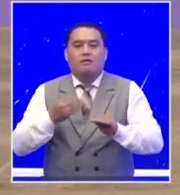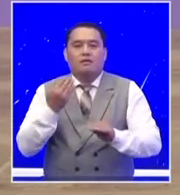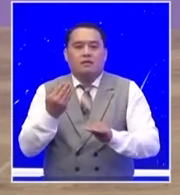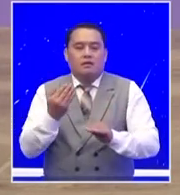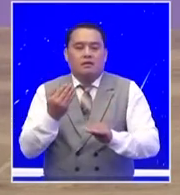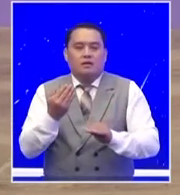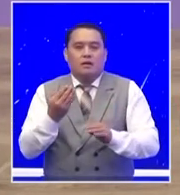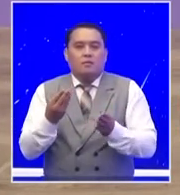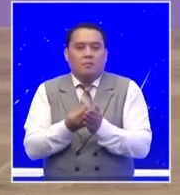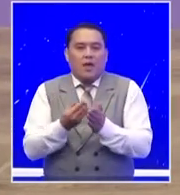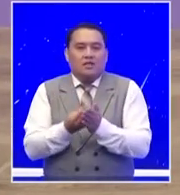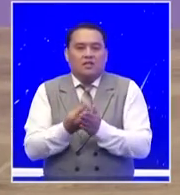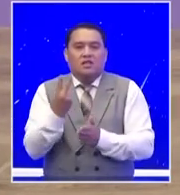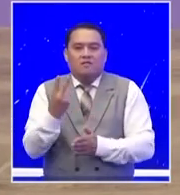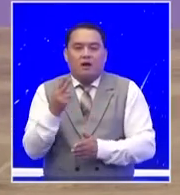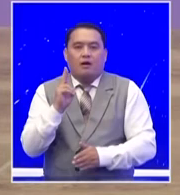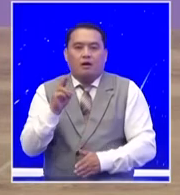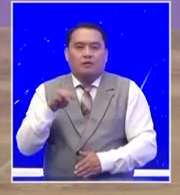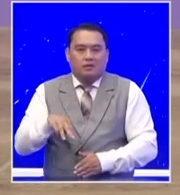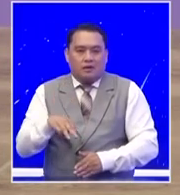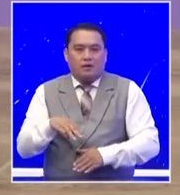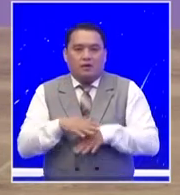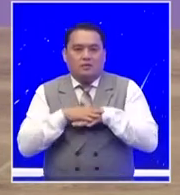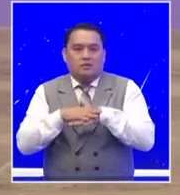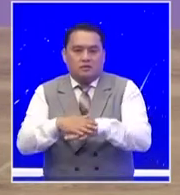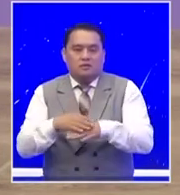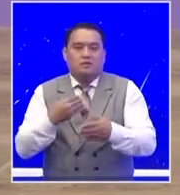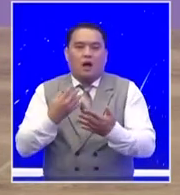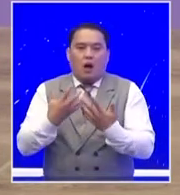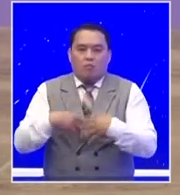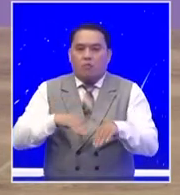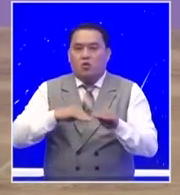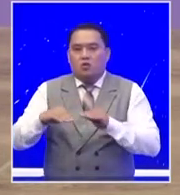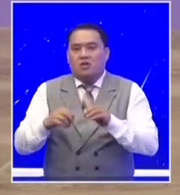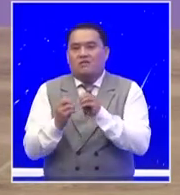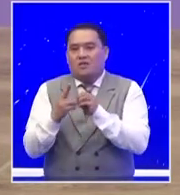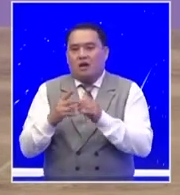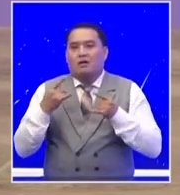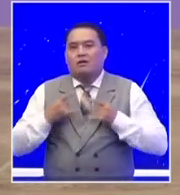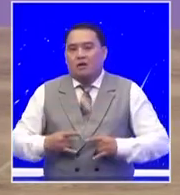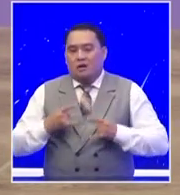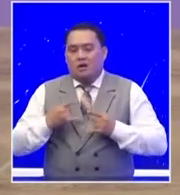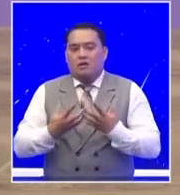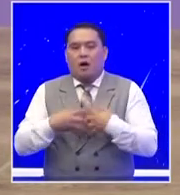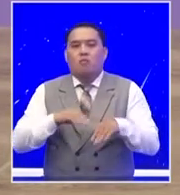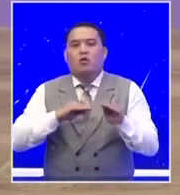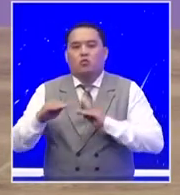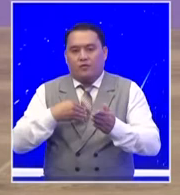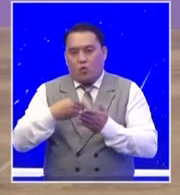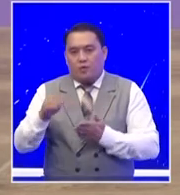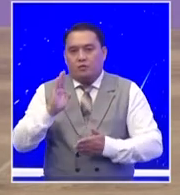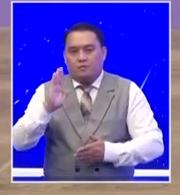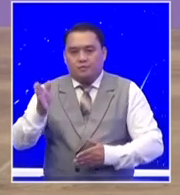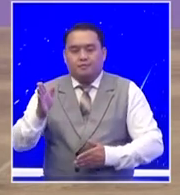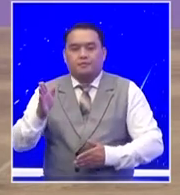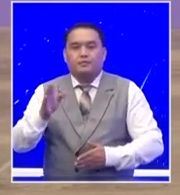средств местного бюджета это 2 КТ мы планируем закупить, 12 рентгенаппаратов,